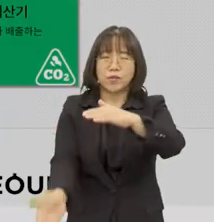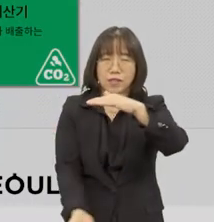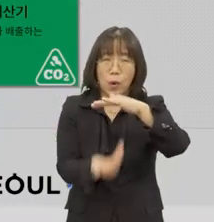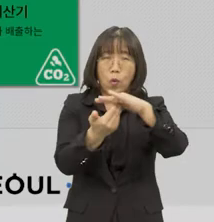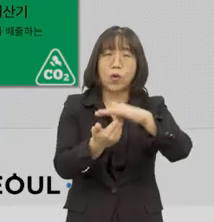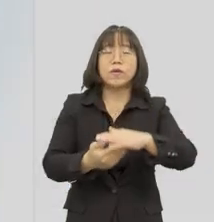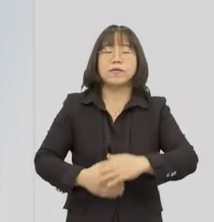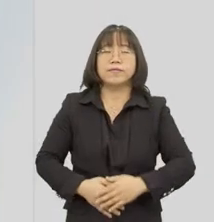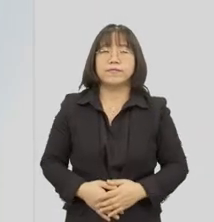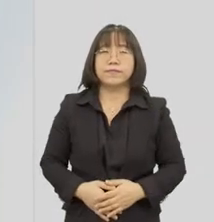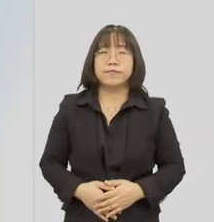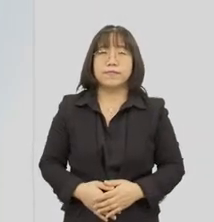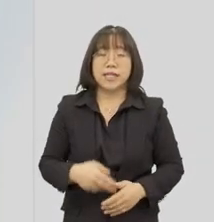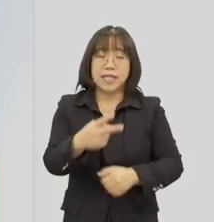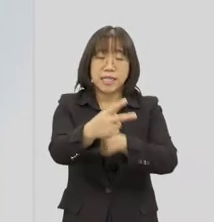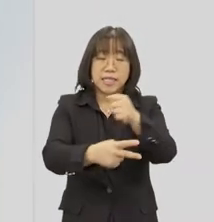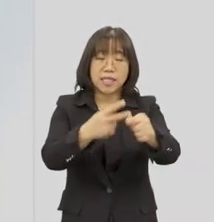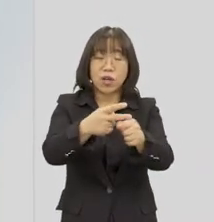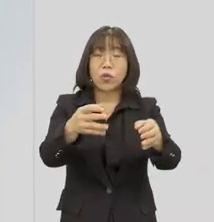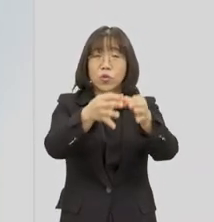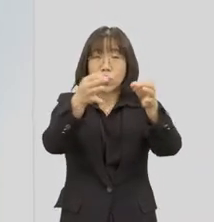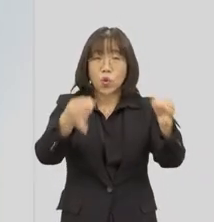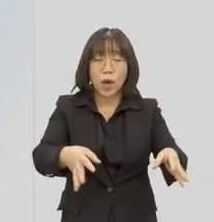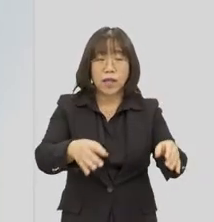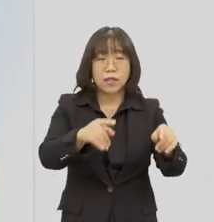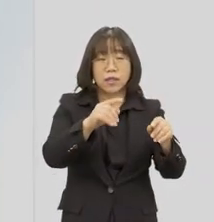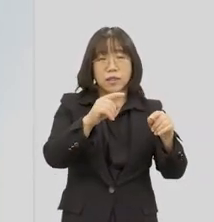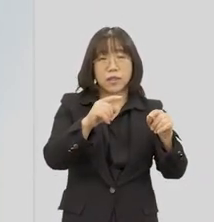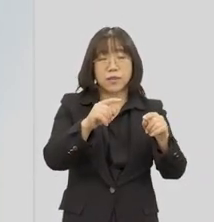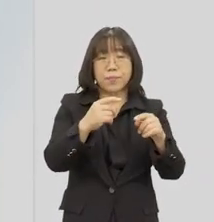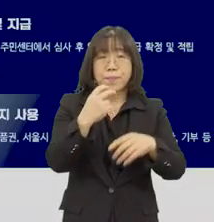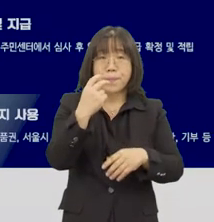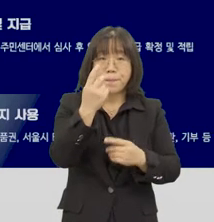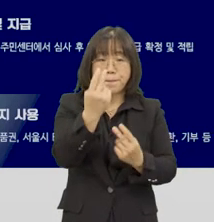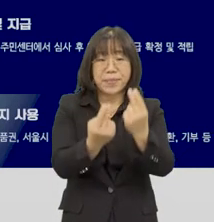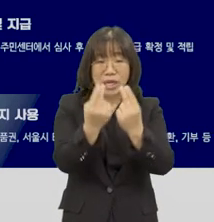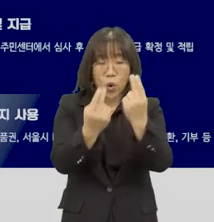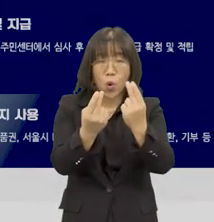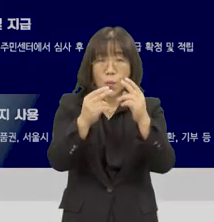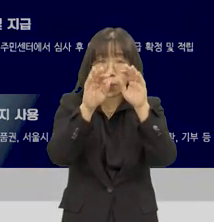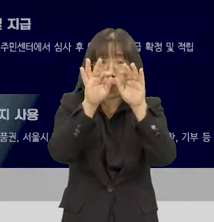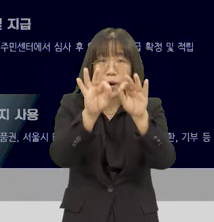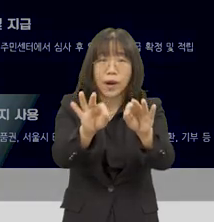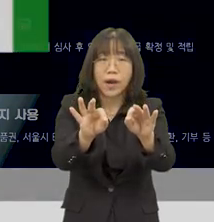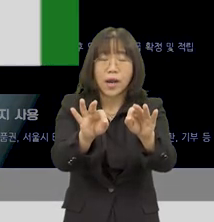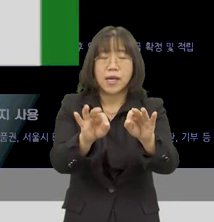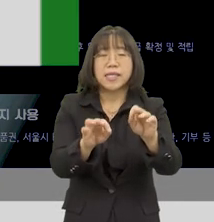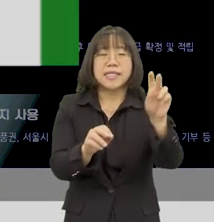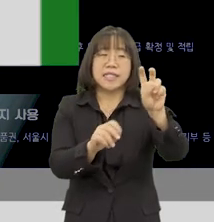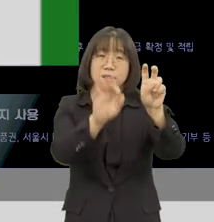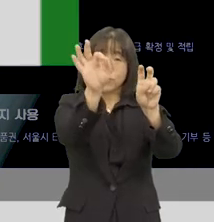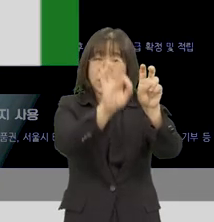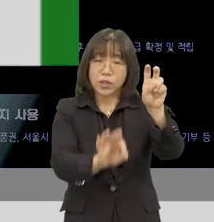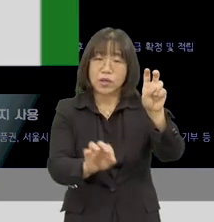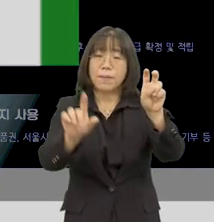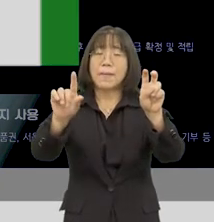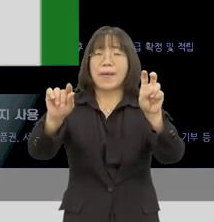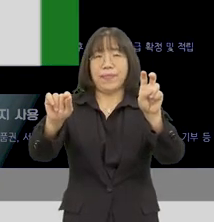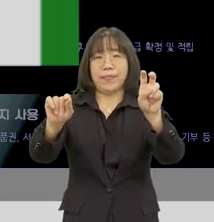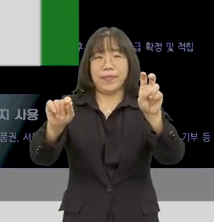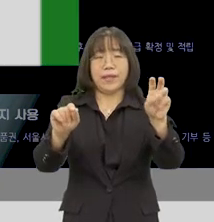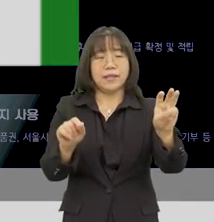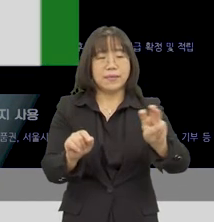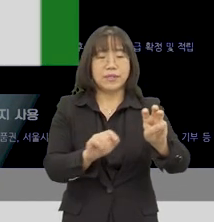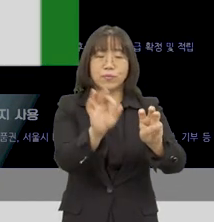미세먼지 계절 관리제 기간 동안 2년 전 같은 기간 평균 에너지 사용량보다 20% 이상 줄이면 1만